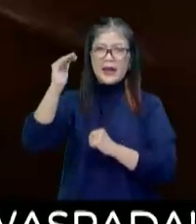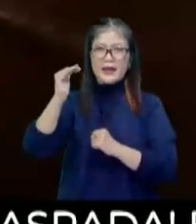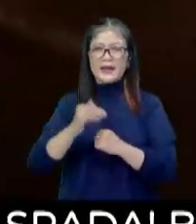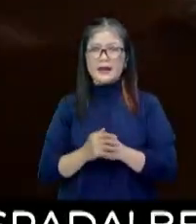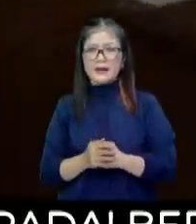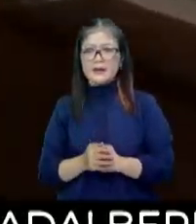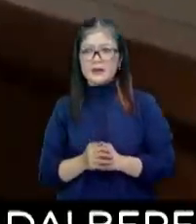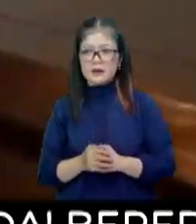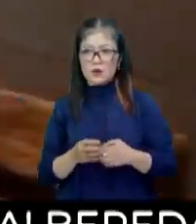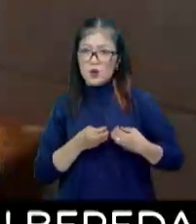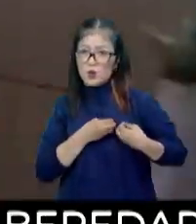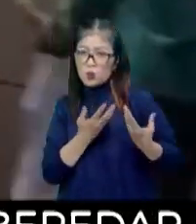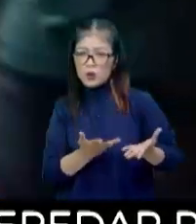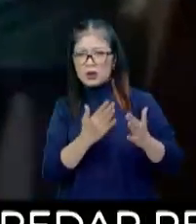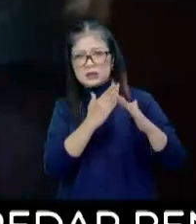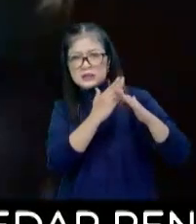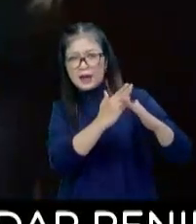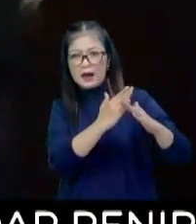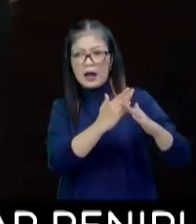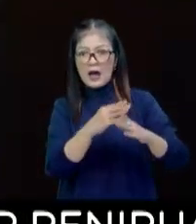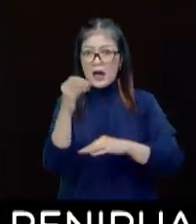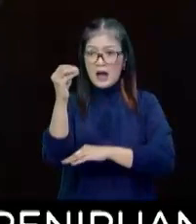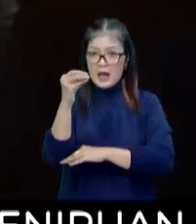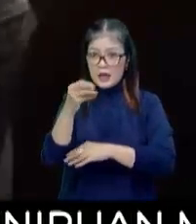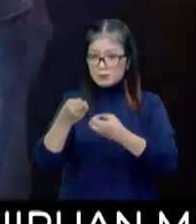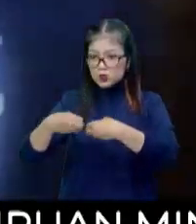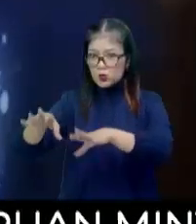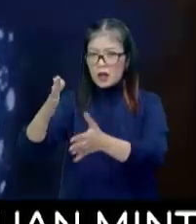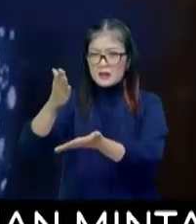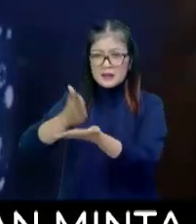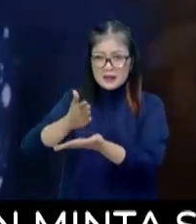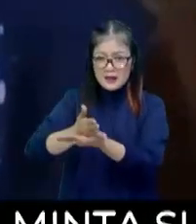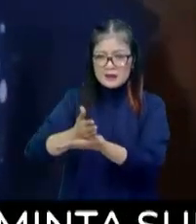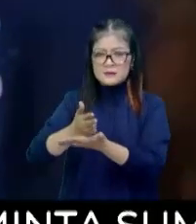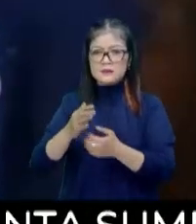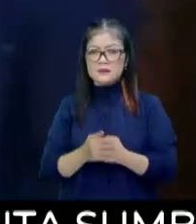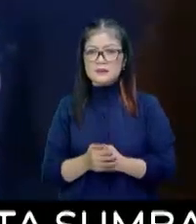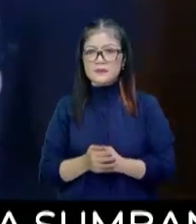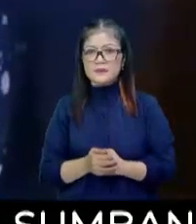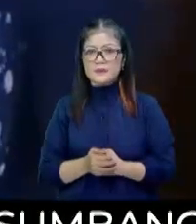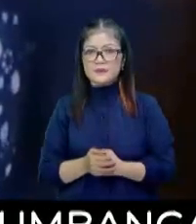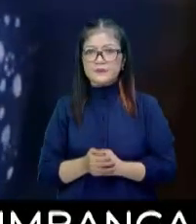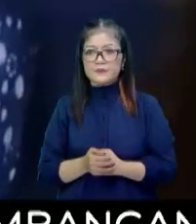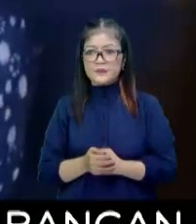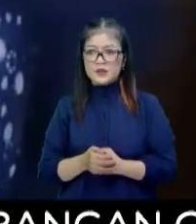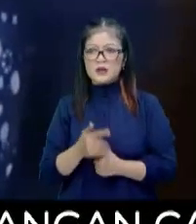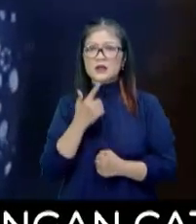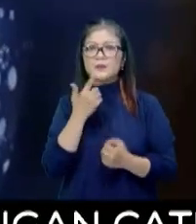menghindari kerugian, sebagian pedagang mengurangi stok ayam potong. Tahu dah, tahu sendiri kalau mau puasa